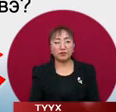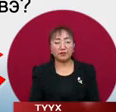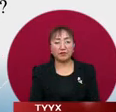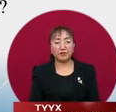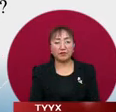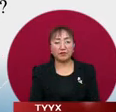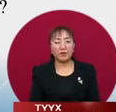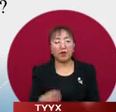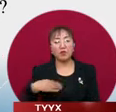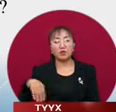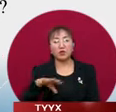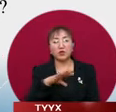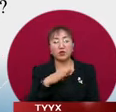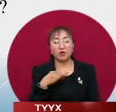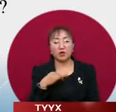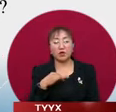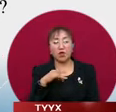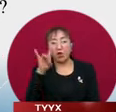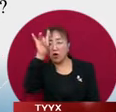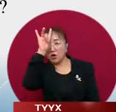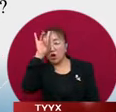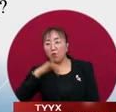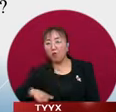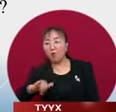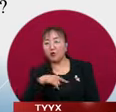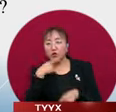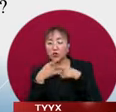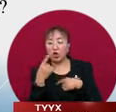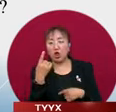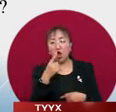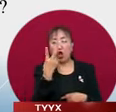За тэгвэл бүгдээрээ Ром улсын талаар дахин хоёр асуултанд хариулъя.